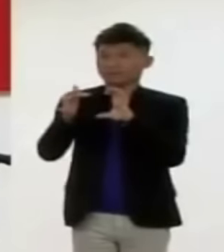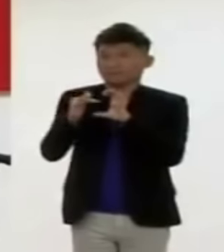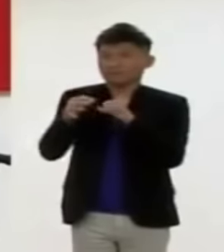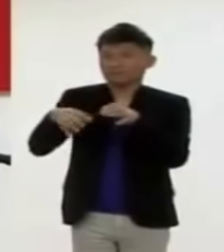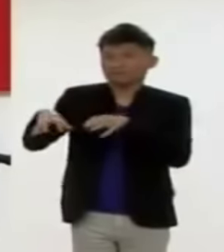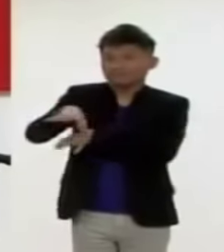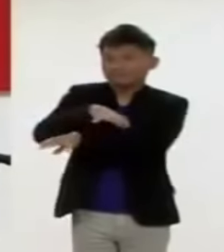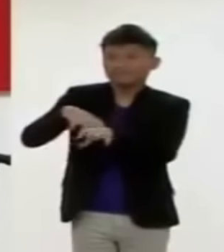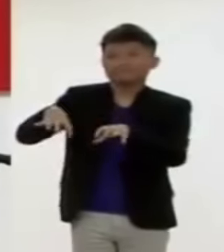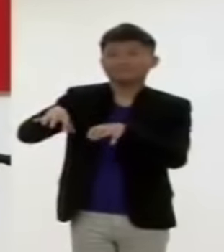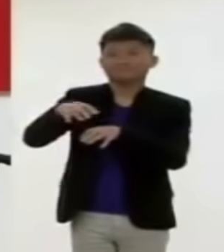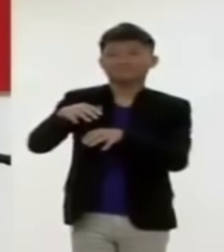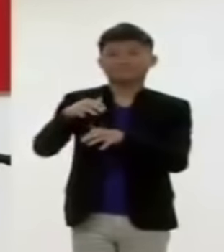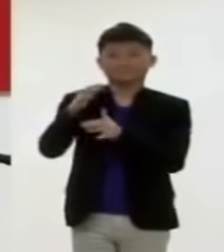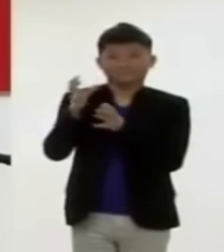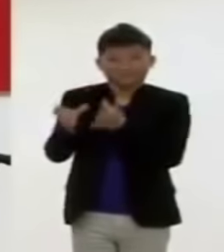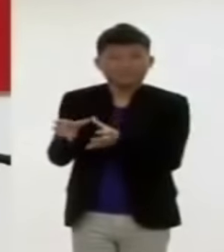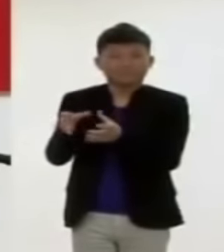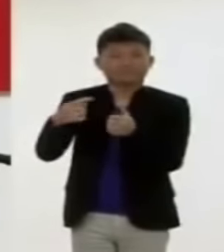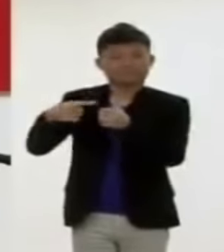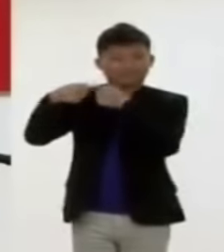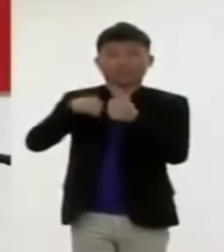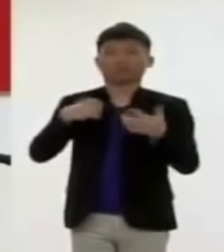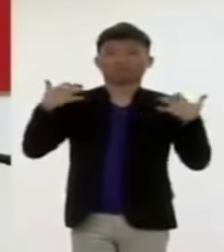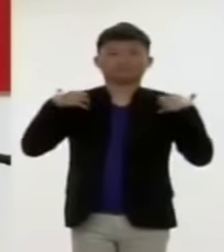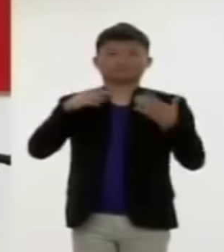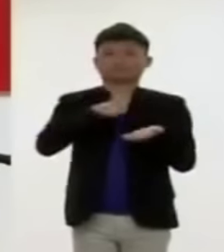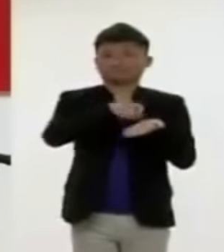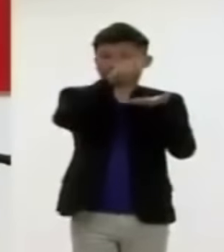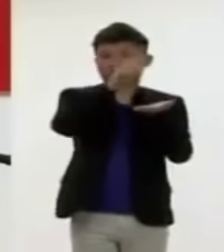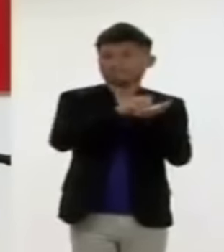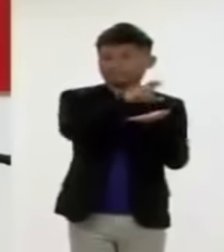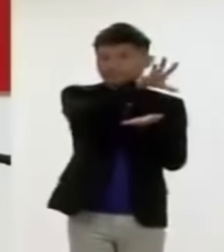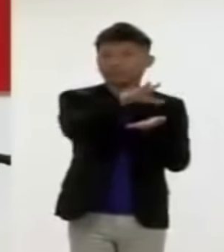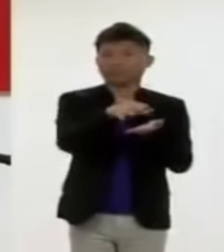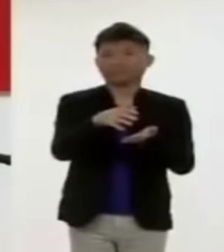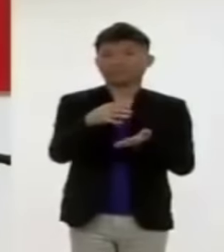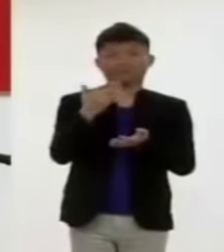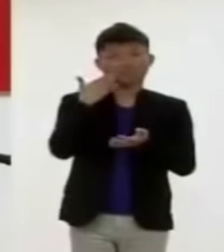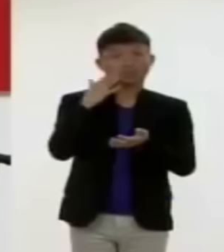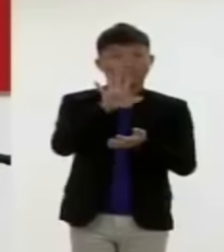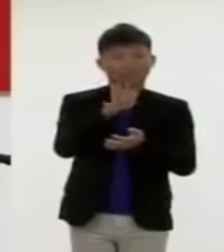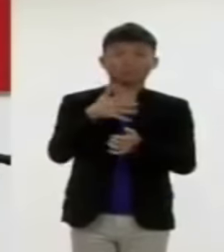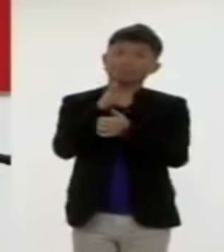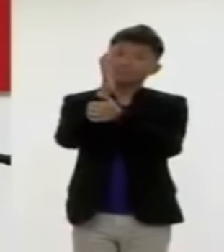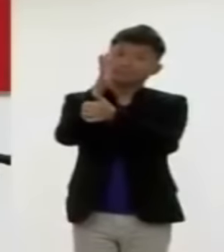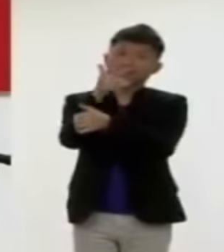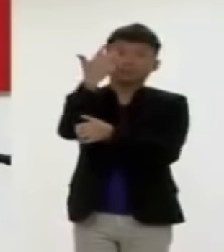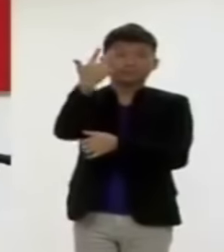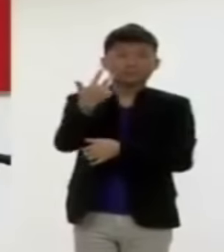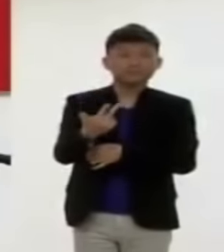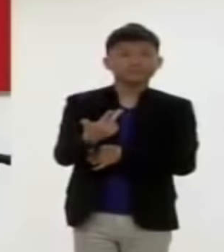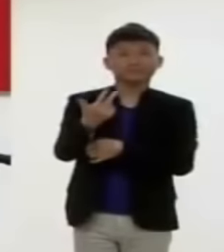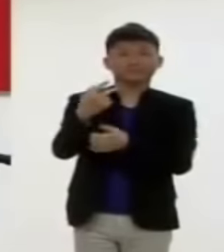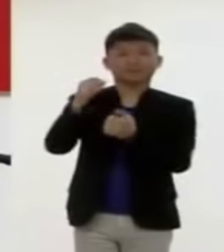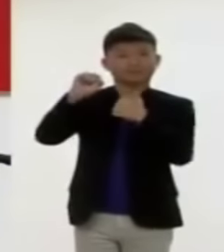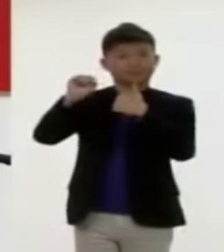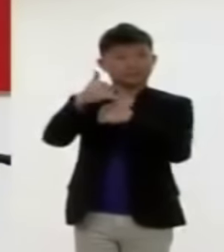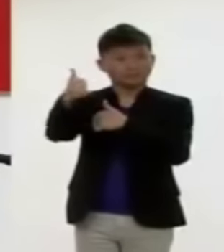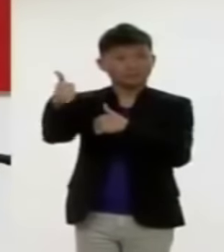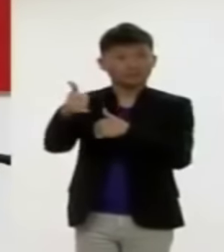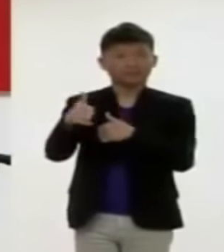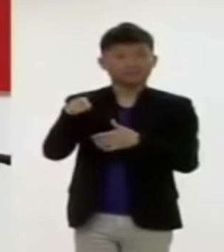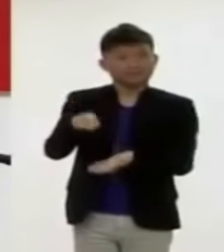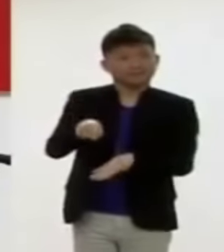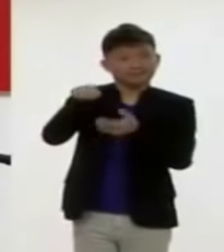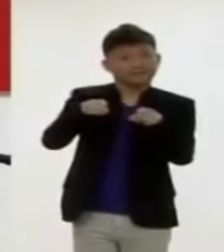如果卫生局或是卫生健康的义工去问一下徐益昭徐议员， 他应该会记得当年这个资源这个提